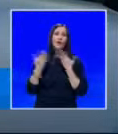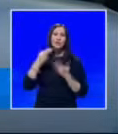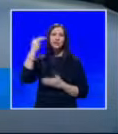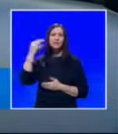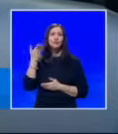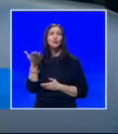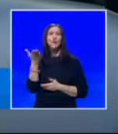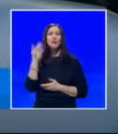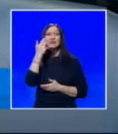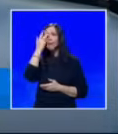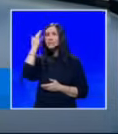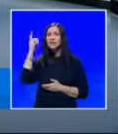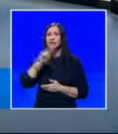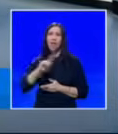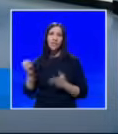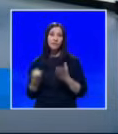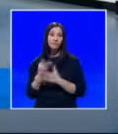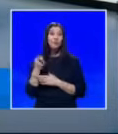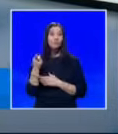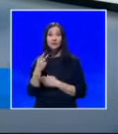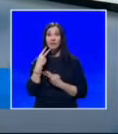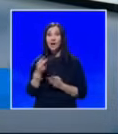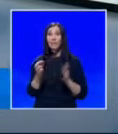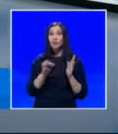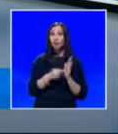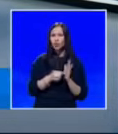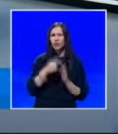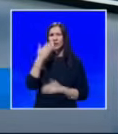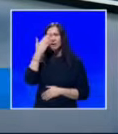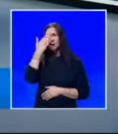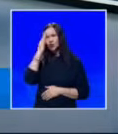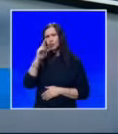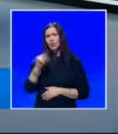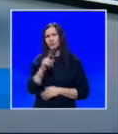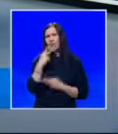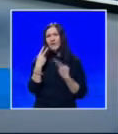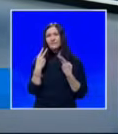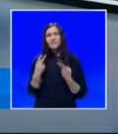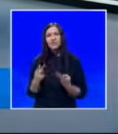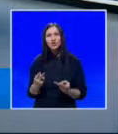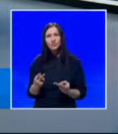мислители, те не са революционери. От тази гледна точка аз, честно казано, не виждам от